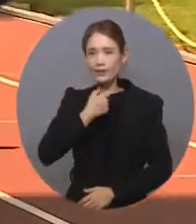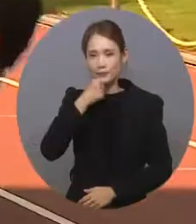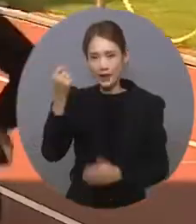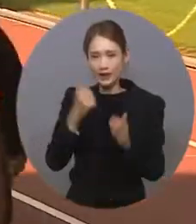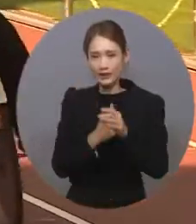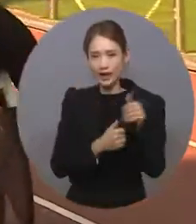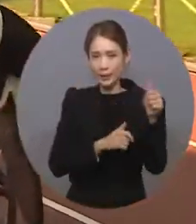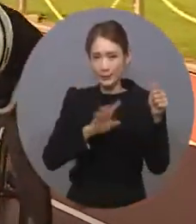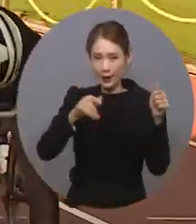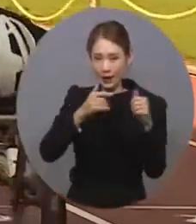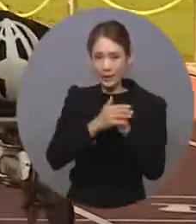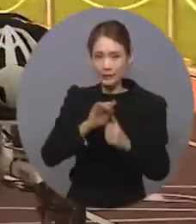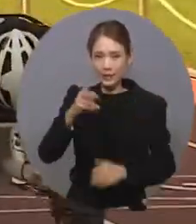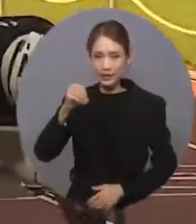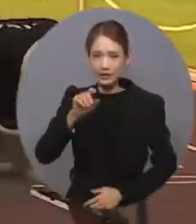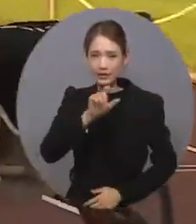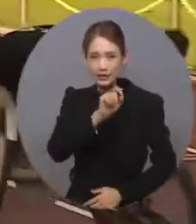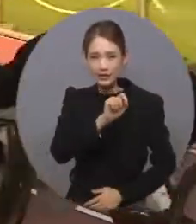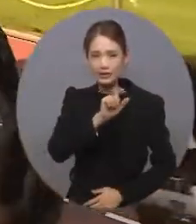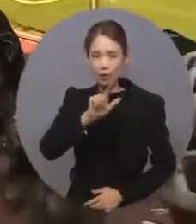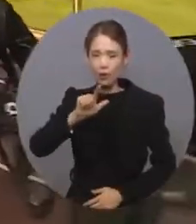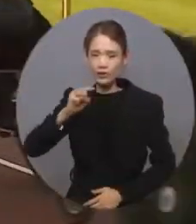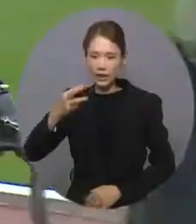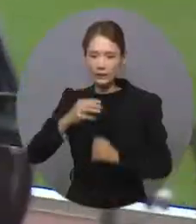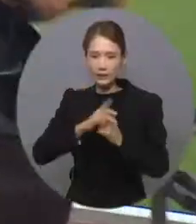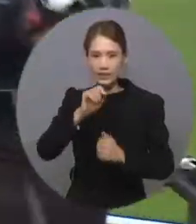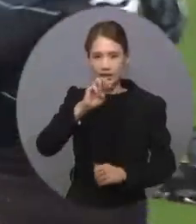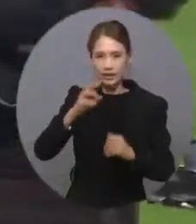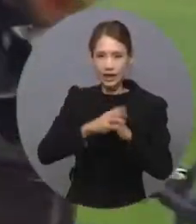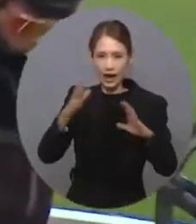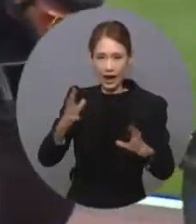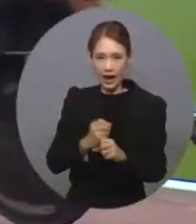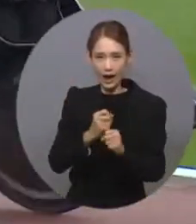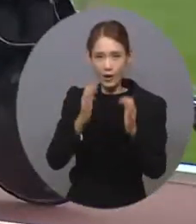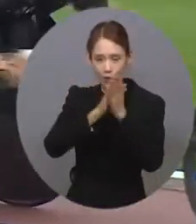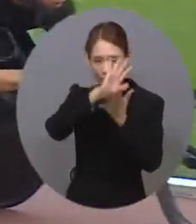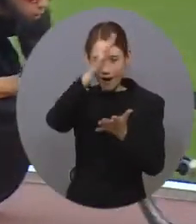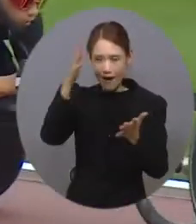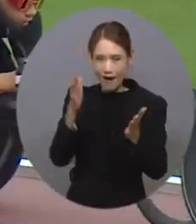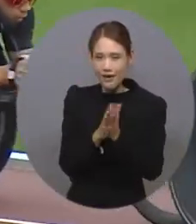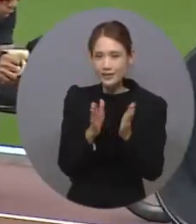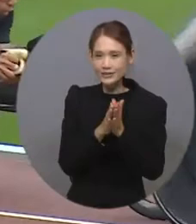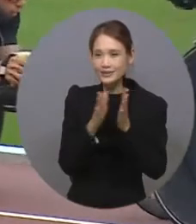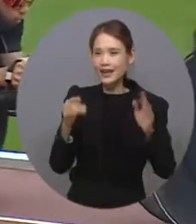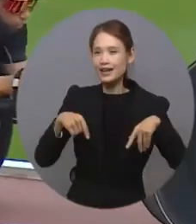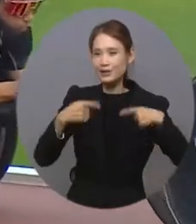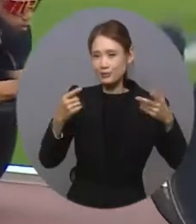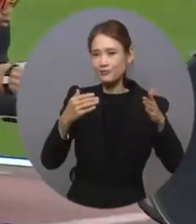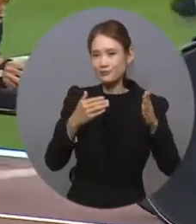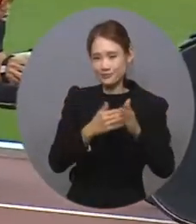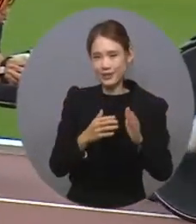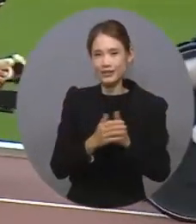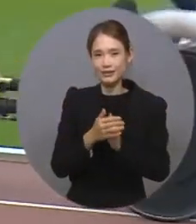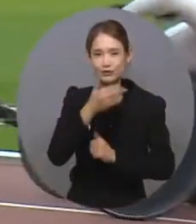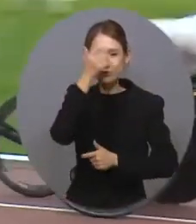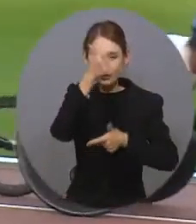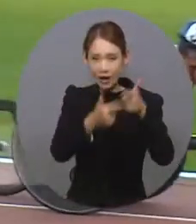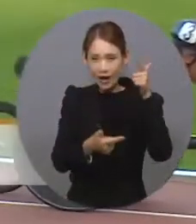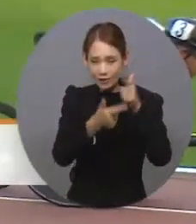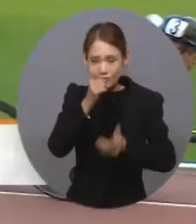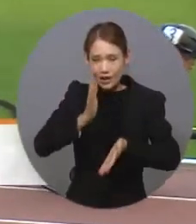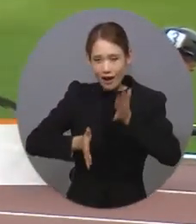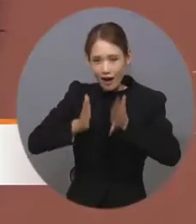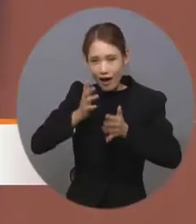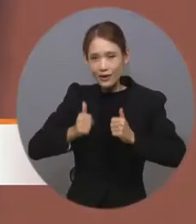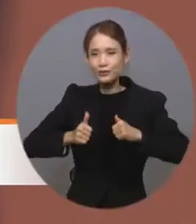릴레이 T53, T54 금메달을 합작하며 화려한 데뷔전을 마쳤습니다. 꿈나무들의 레이스에